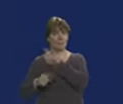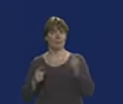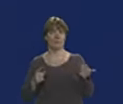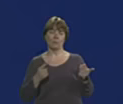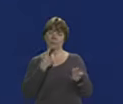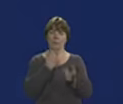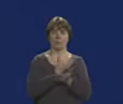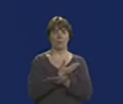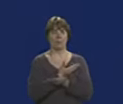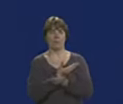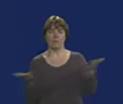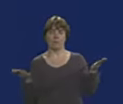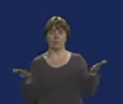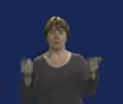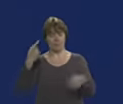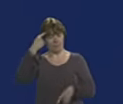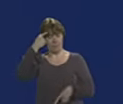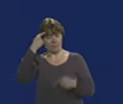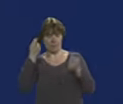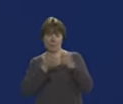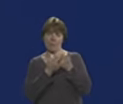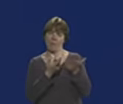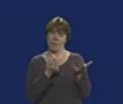Et vraiment, je veux avoir une pensée émue